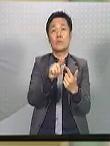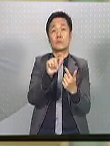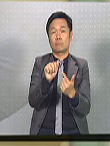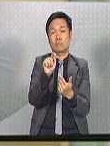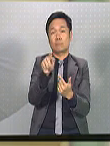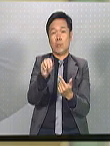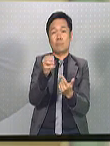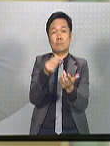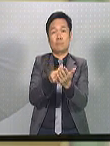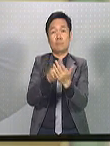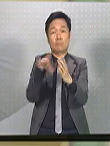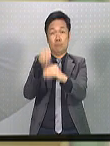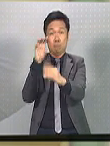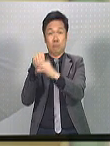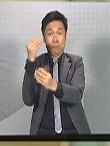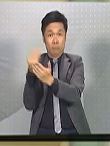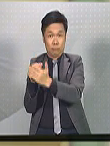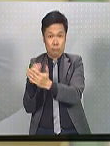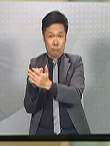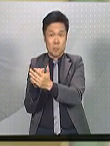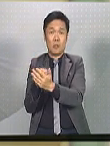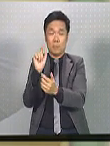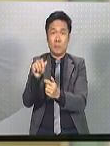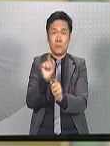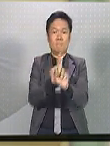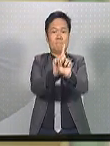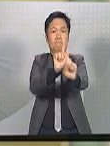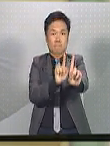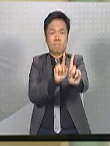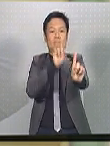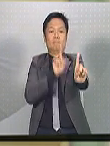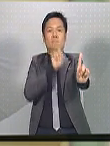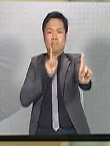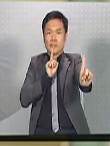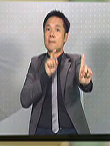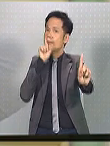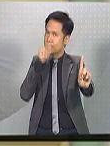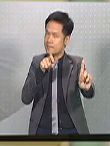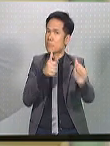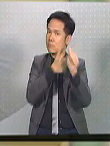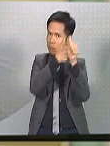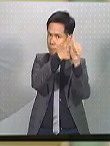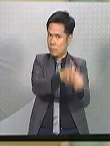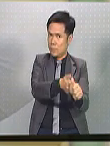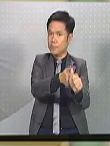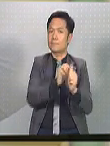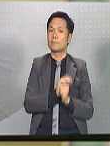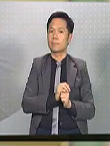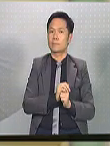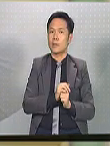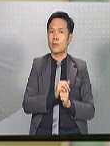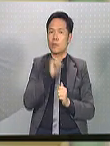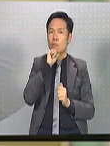supaya pematuhan kepada penjarakan sosial itu di juga dilakukan apabila